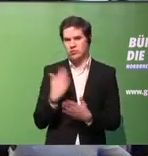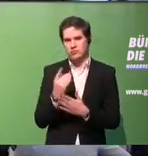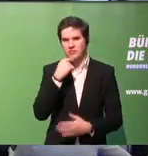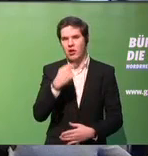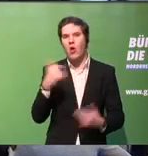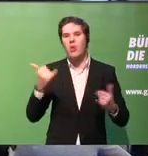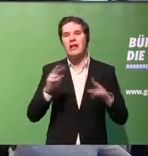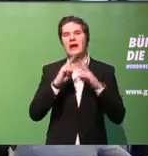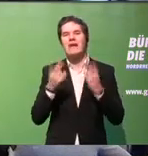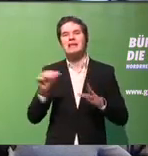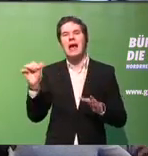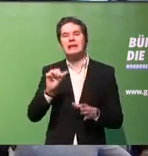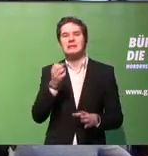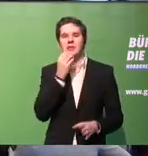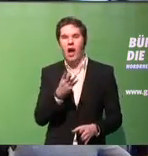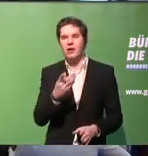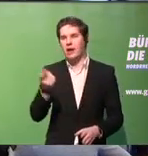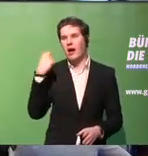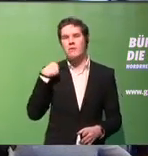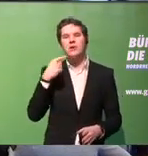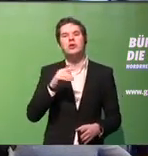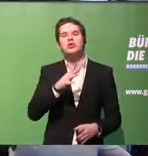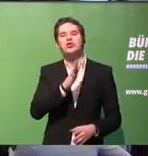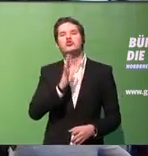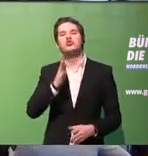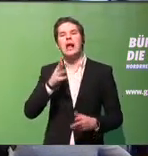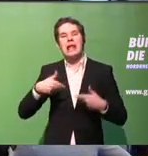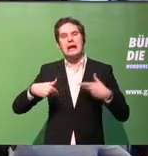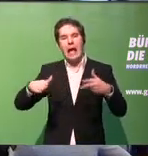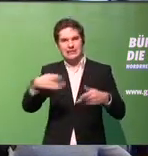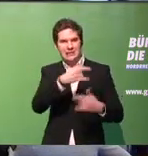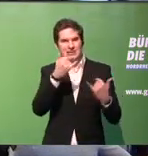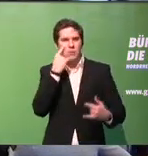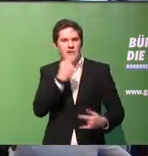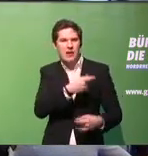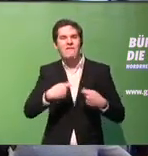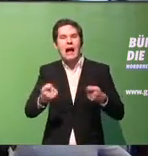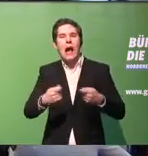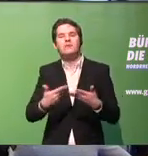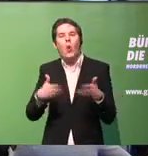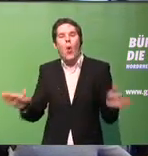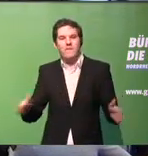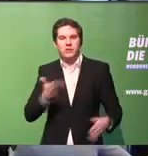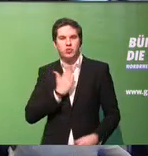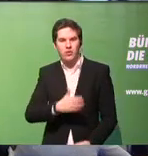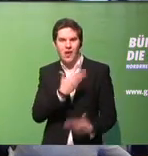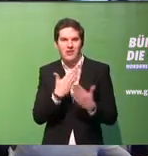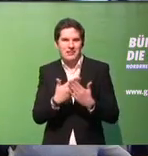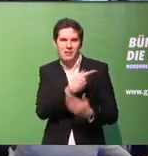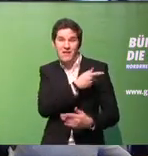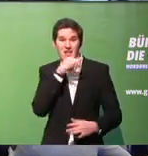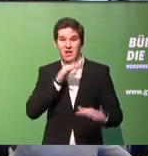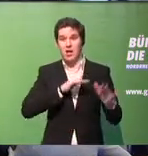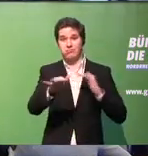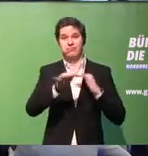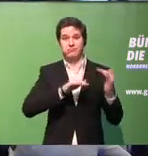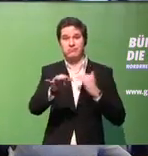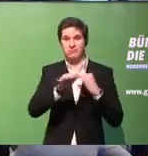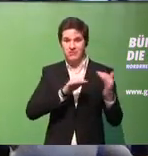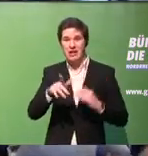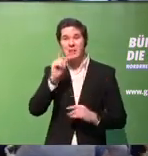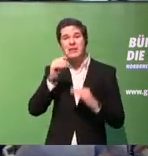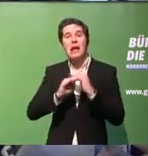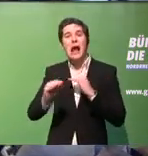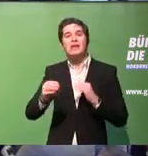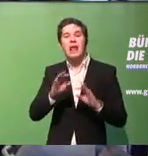eben in der Fußgängerzone in der Schildergasse. Heute ist in Köln verkaufsoffener Sonntag und da war sehr viel los. Und der Arif Ünal unter anderem aus der